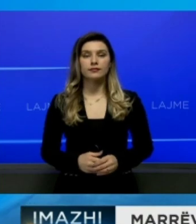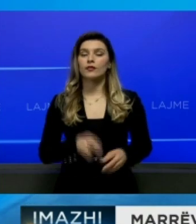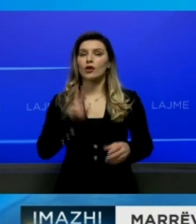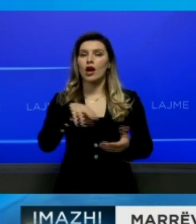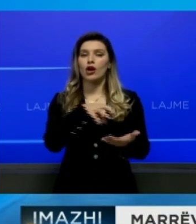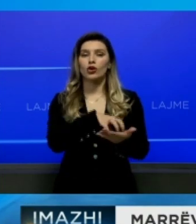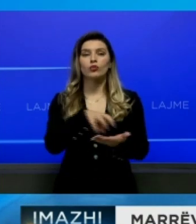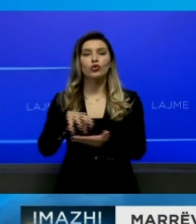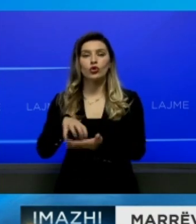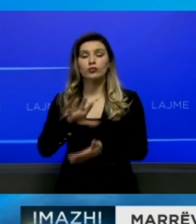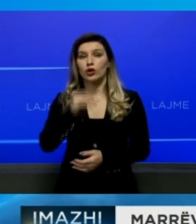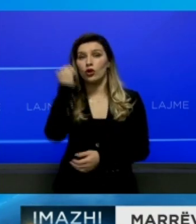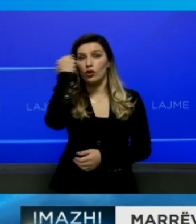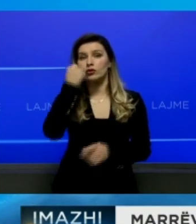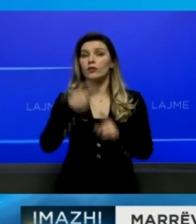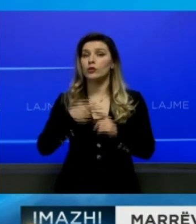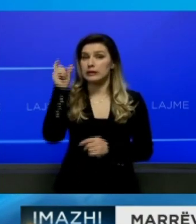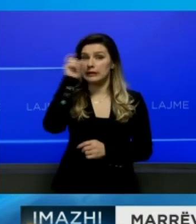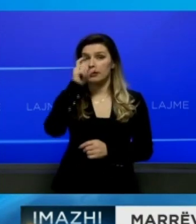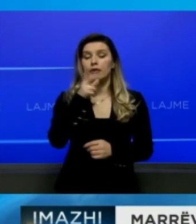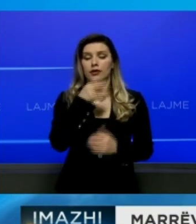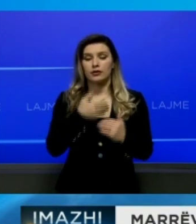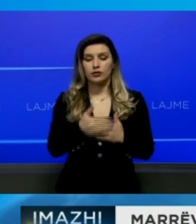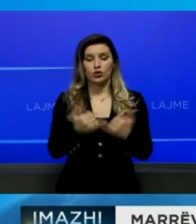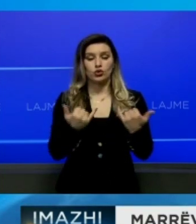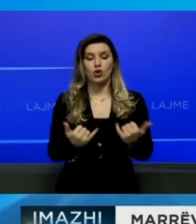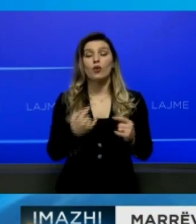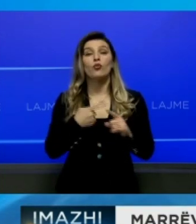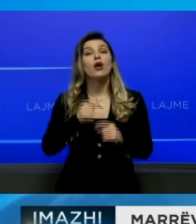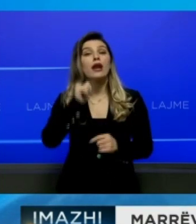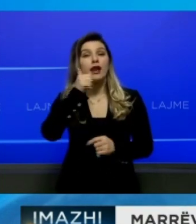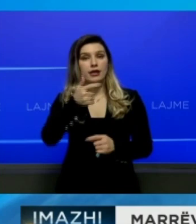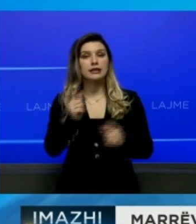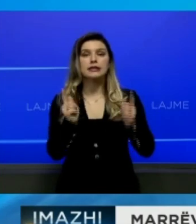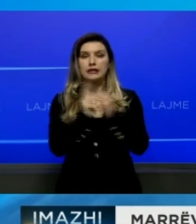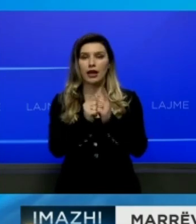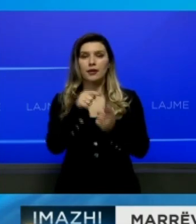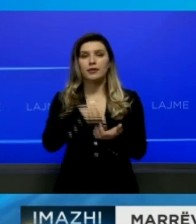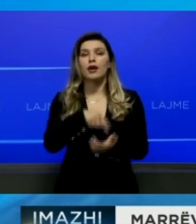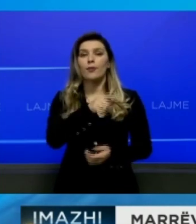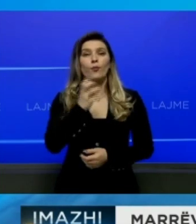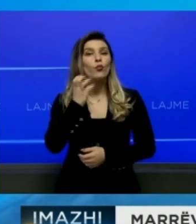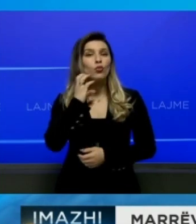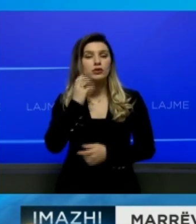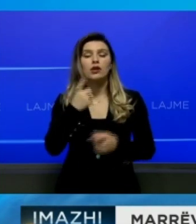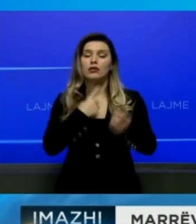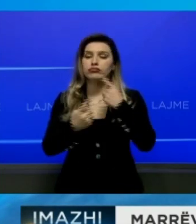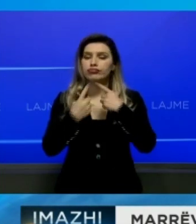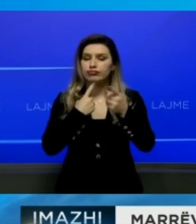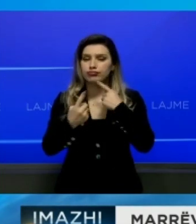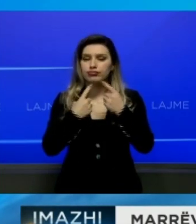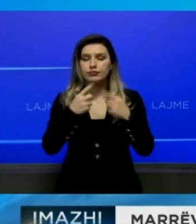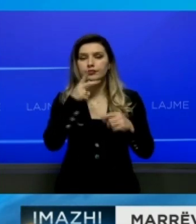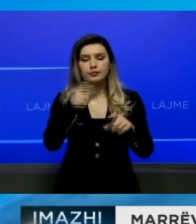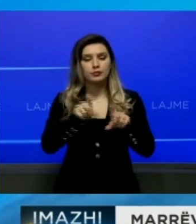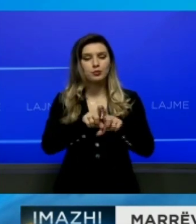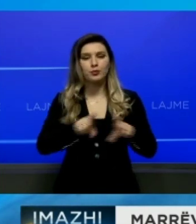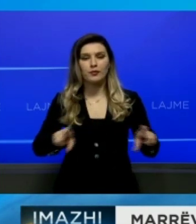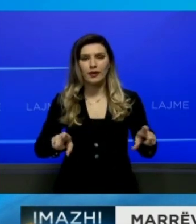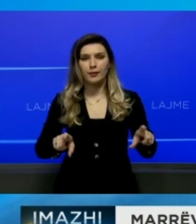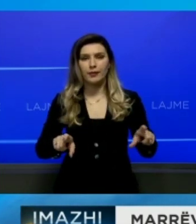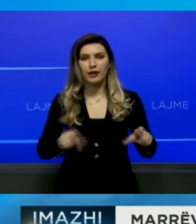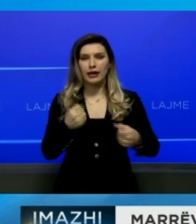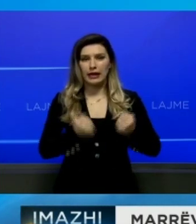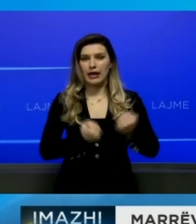Grupet punuese të Kosovës e Serbisë do takohen sot dhe nesër për çështjen e targave në Bruksel. Të njëjtën ka dhënë marrëveshja mes Kosovës